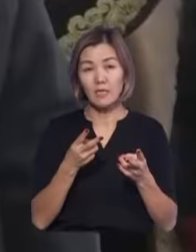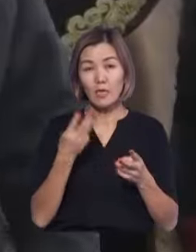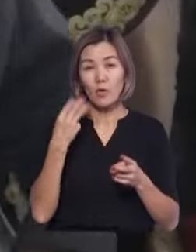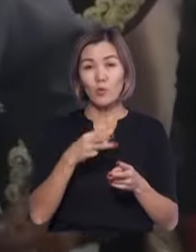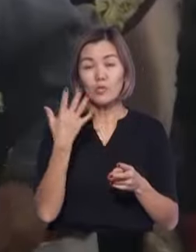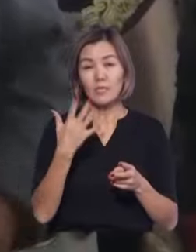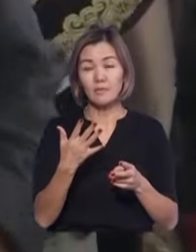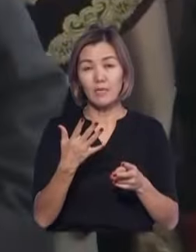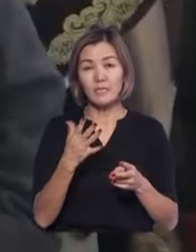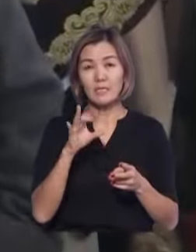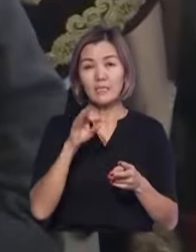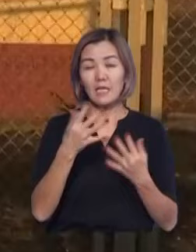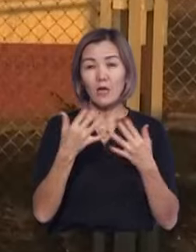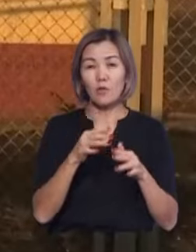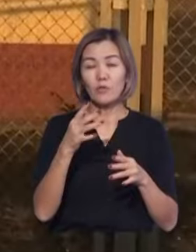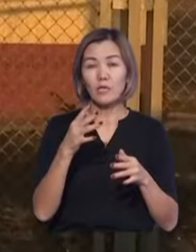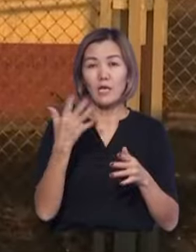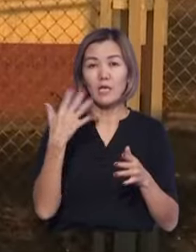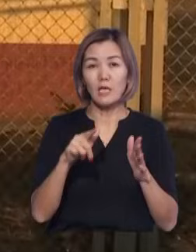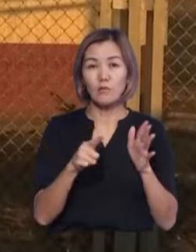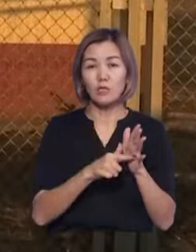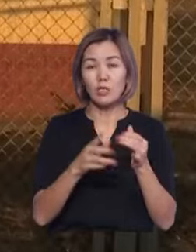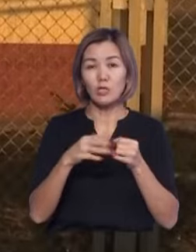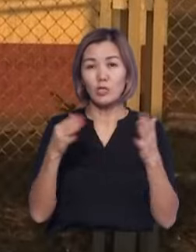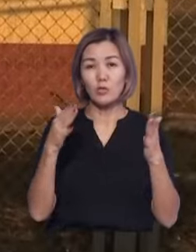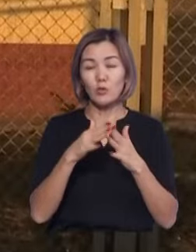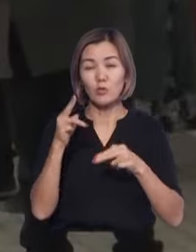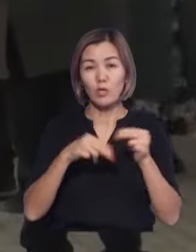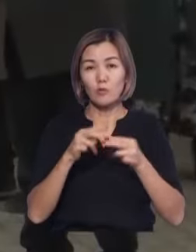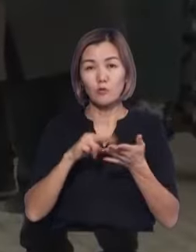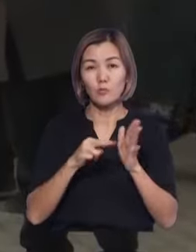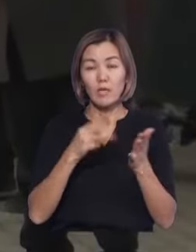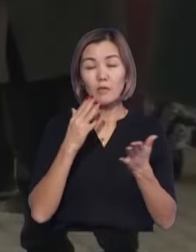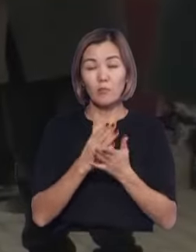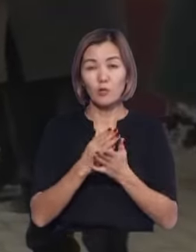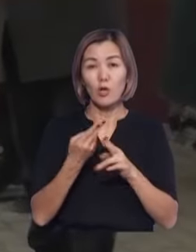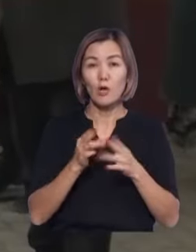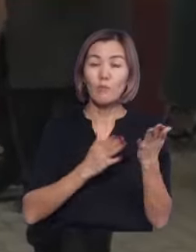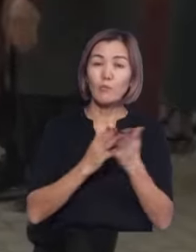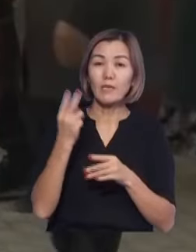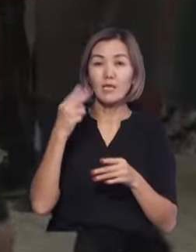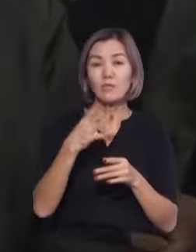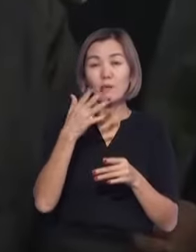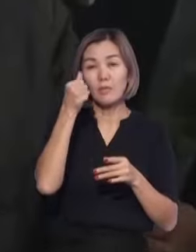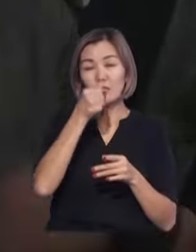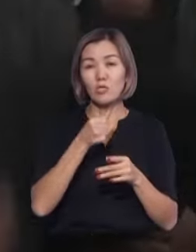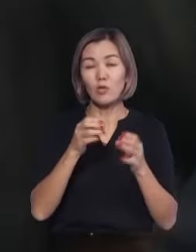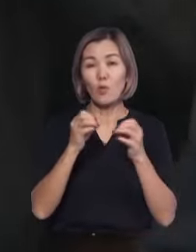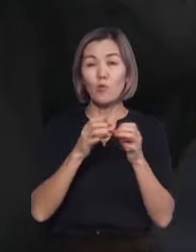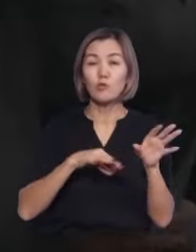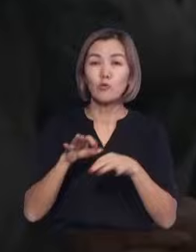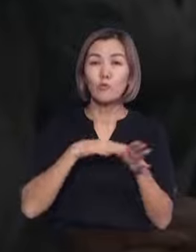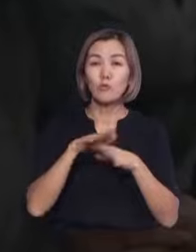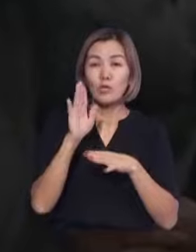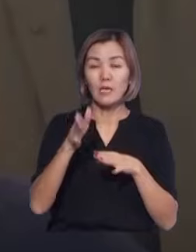35, Сата ауылында тағы 50 жеке тұрғын үй салу жоспарланып отыр. Бұл бағытта 2025 жылы 10 жоба